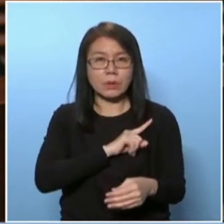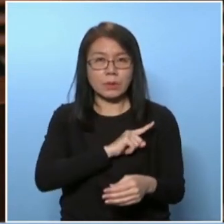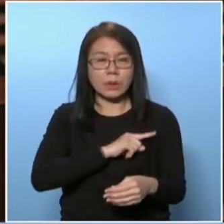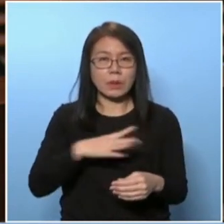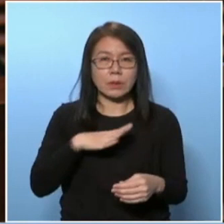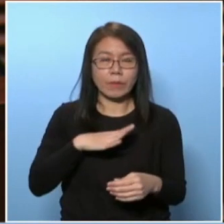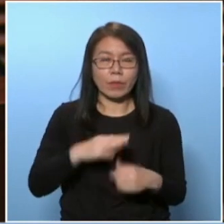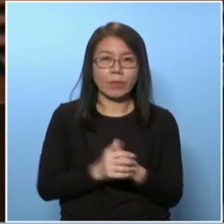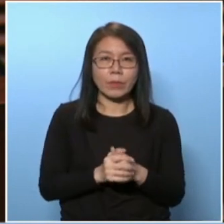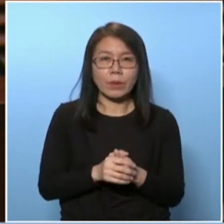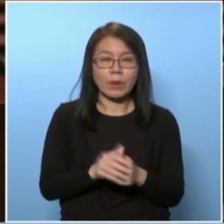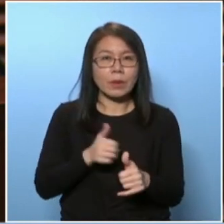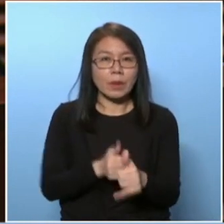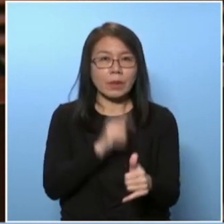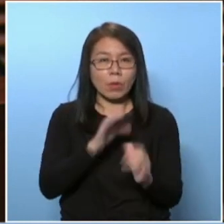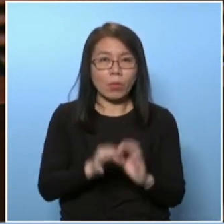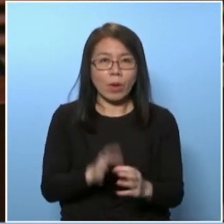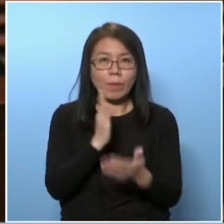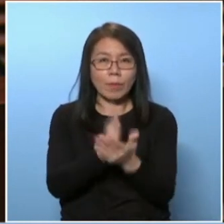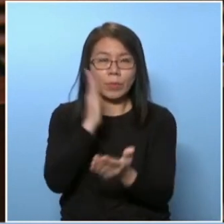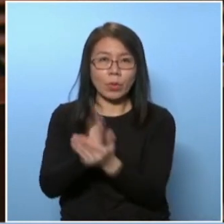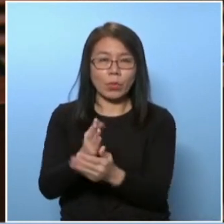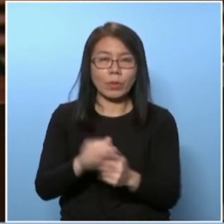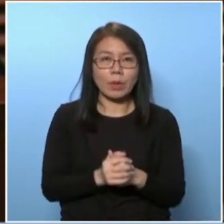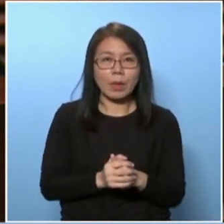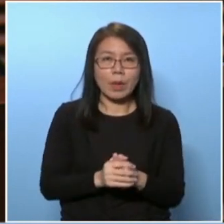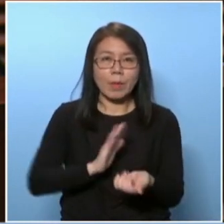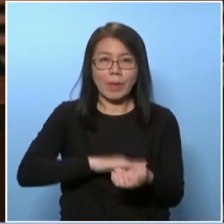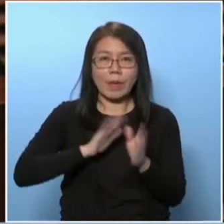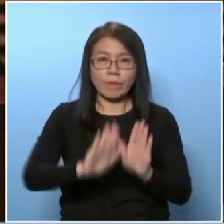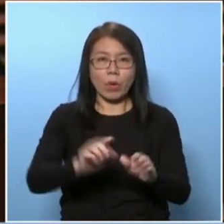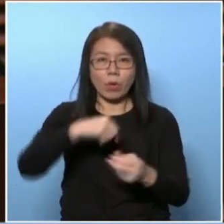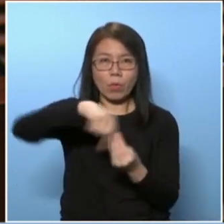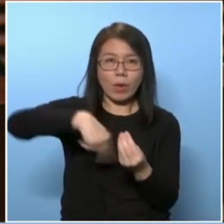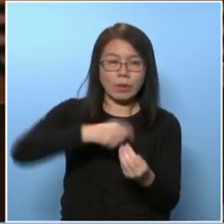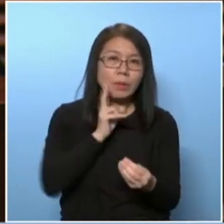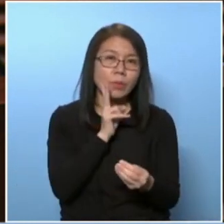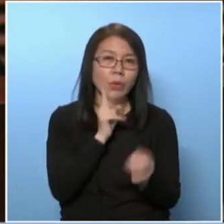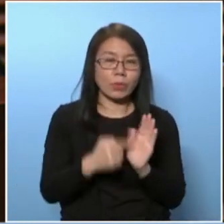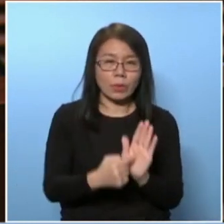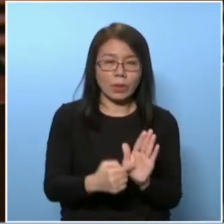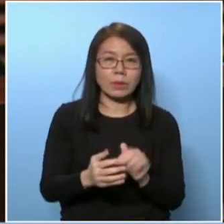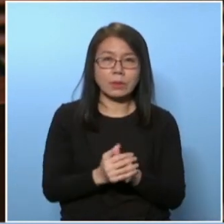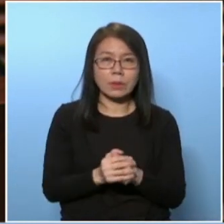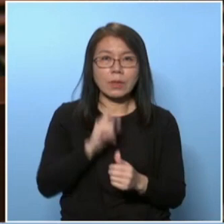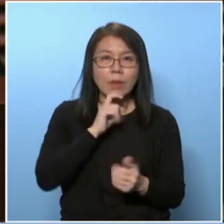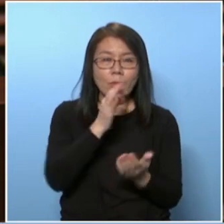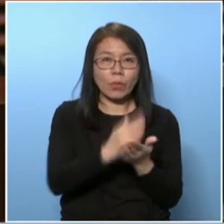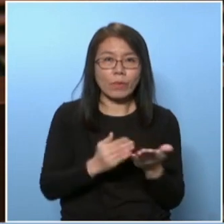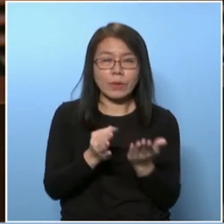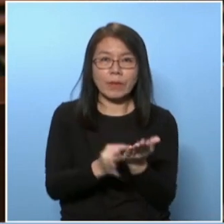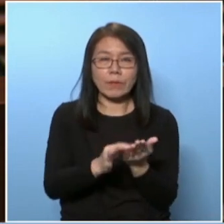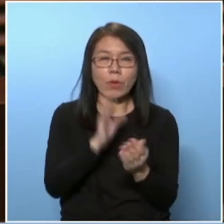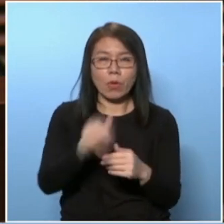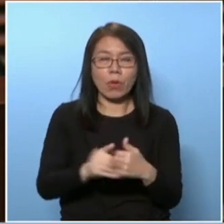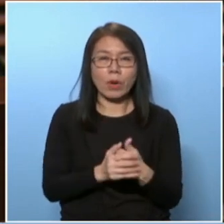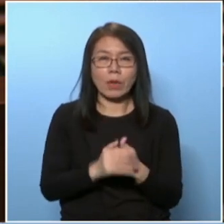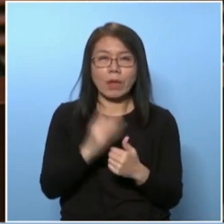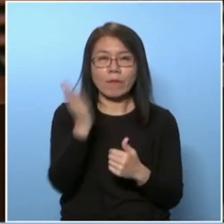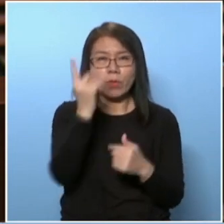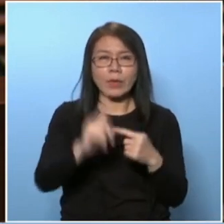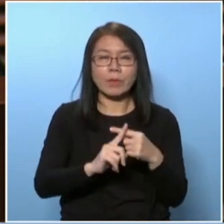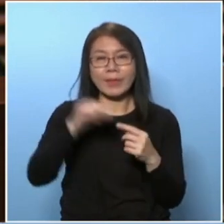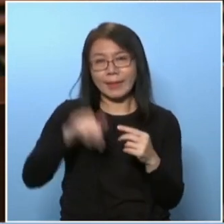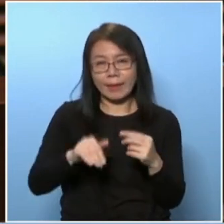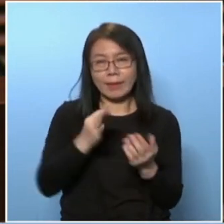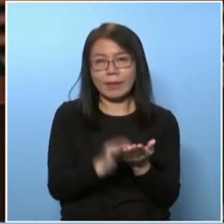亦都係就住不同的防疫的環境，譬如舉一個例，有些地方以往可能是一個低風險區，如